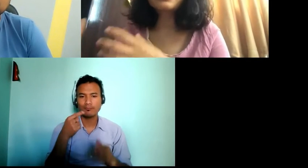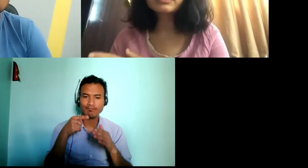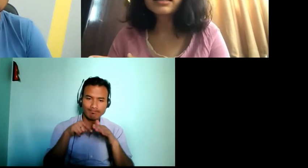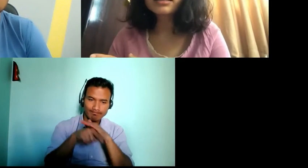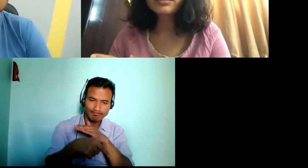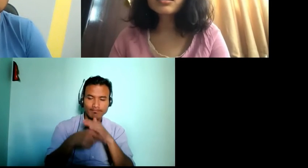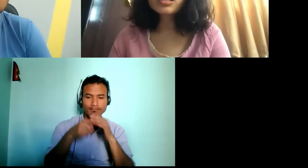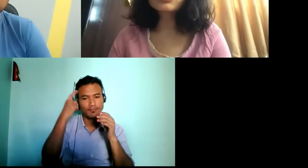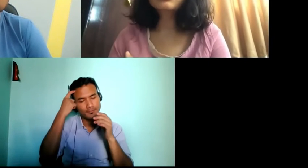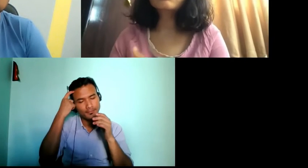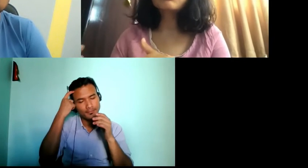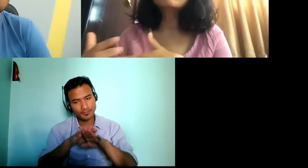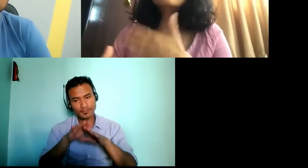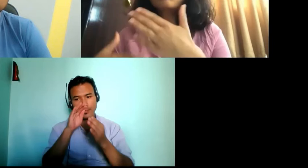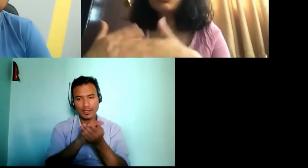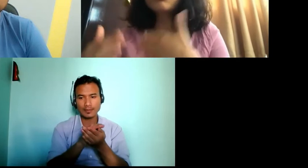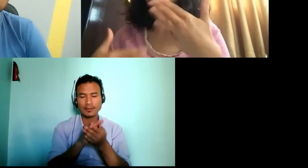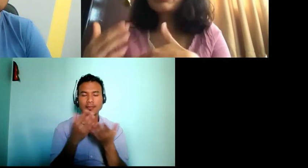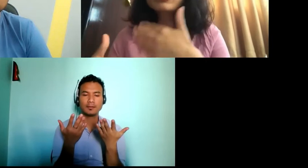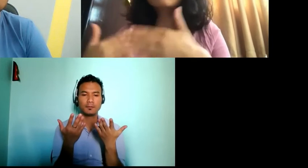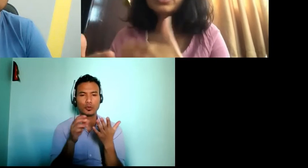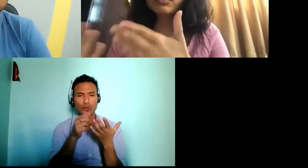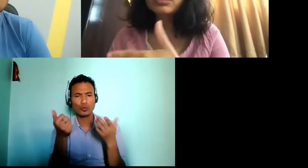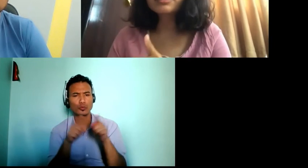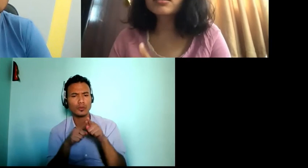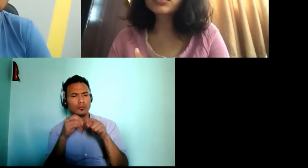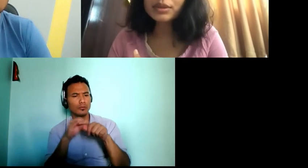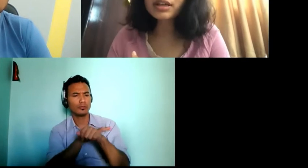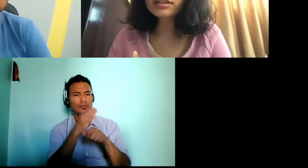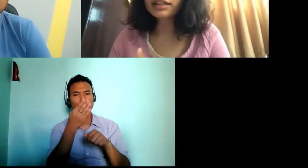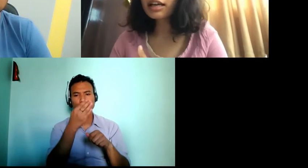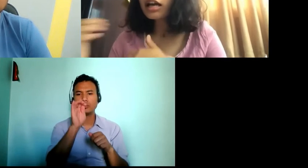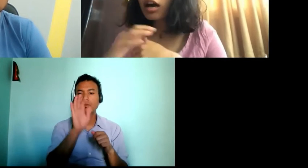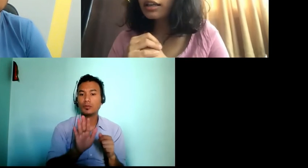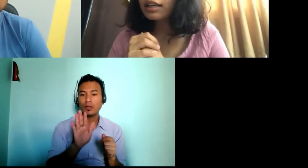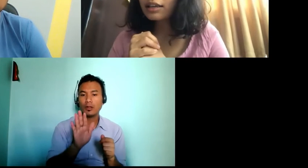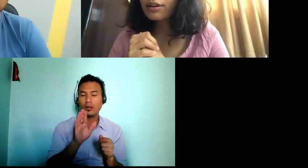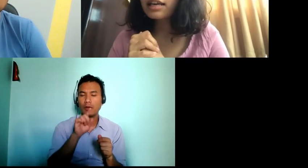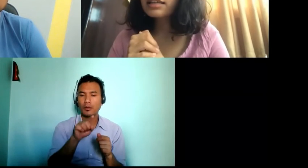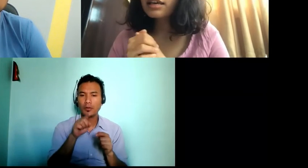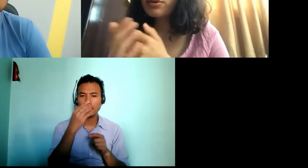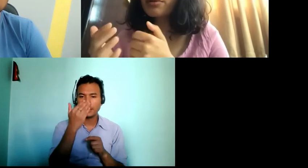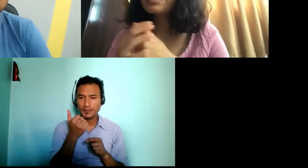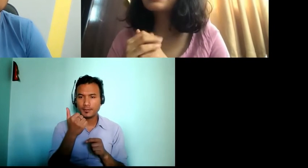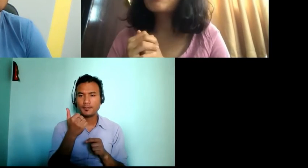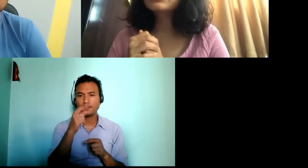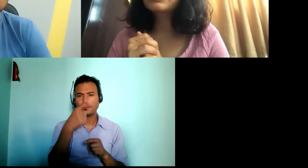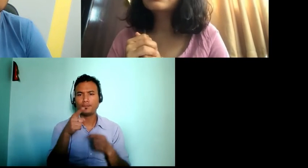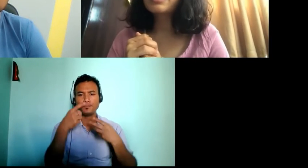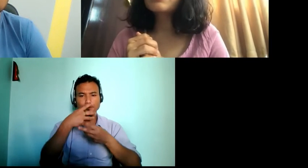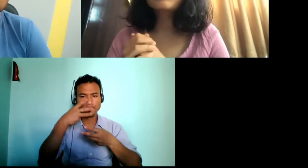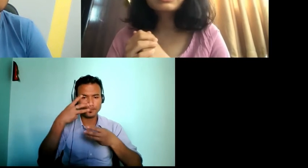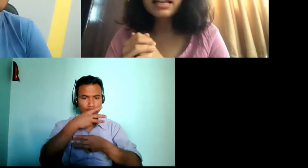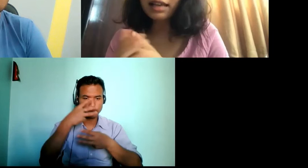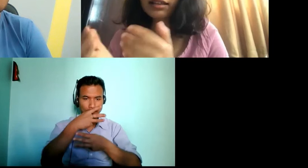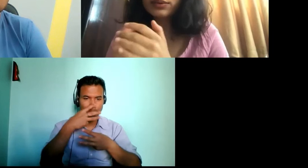पनि राखिदिने होइन जसले गर्दा अब अरूलाई पनि अफेक्ट हुने चान्सेसहरू हुन्छ होइन. अनि यसले गर्दा चाहिँ अब एउटा इक्जाम्पल दिन